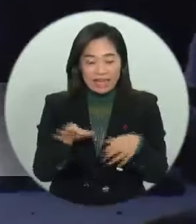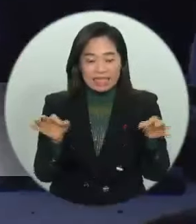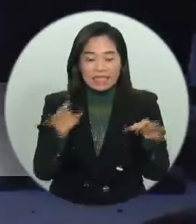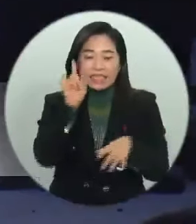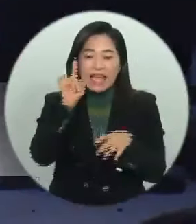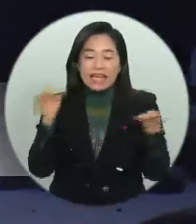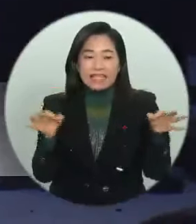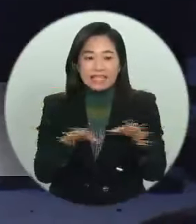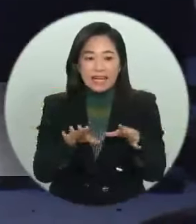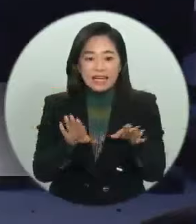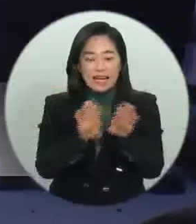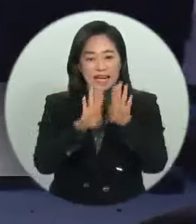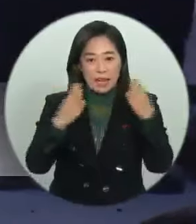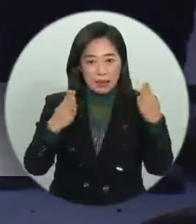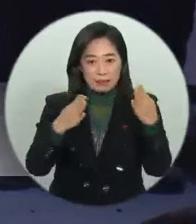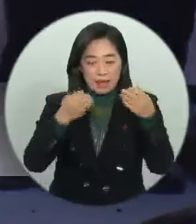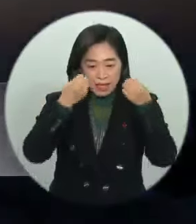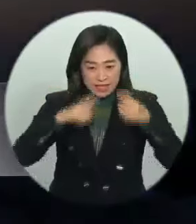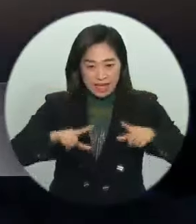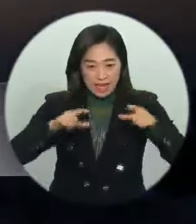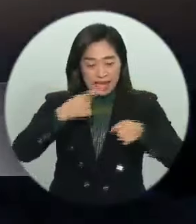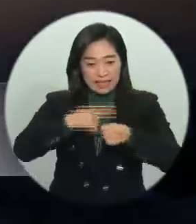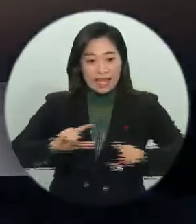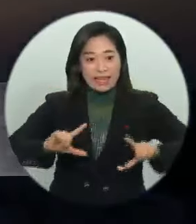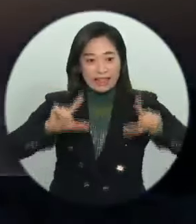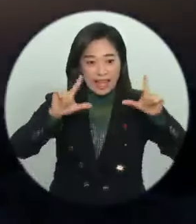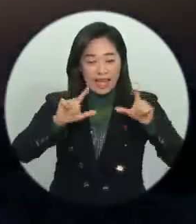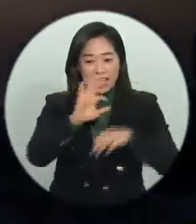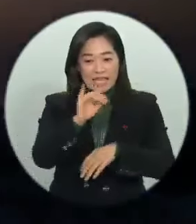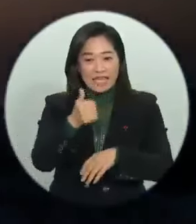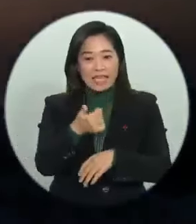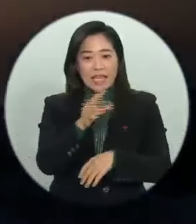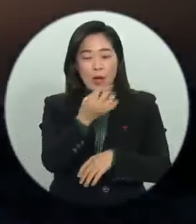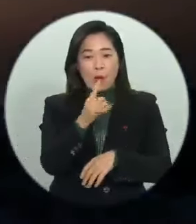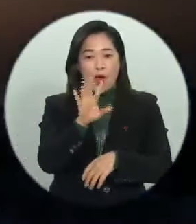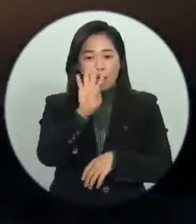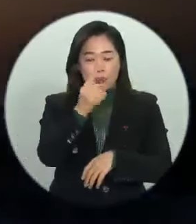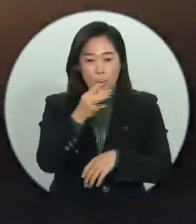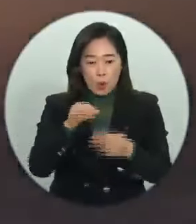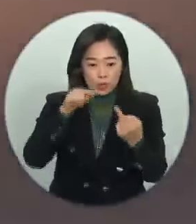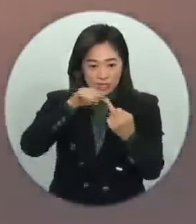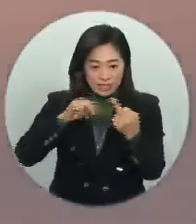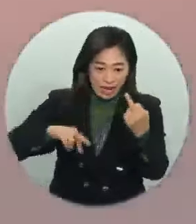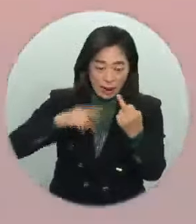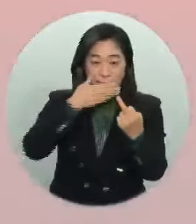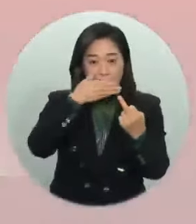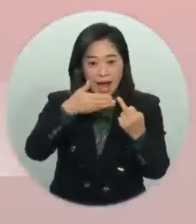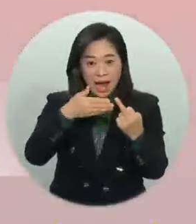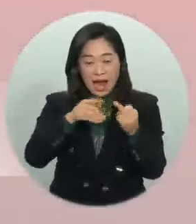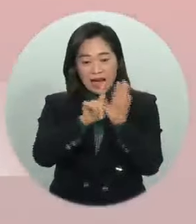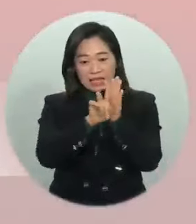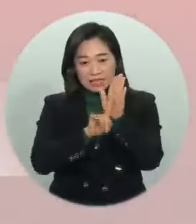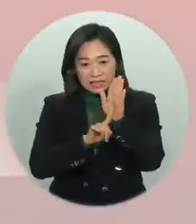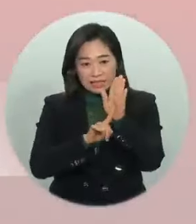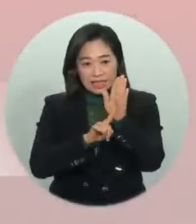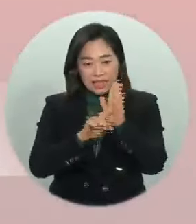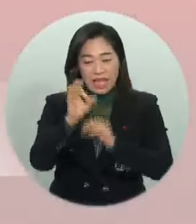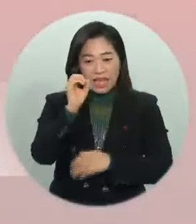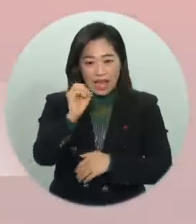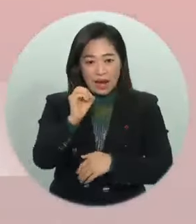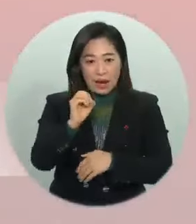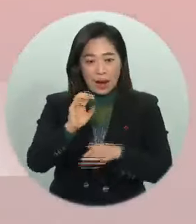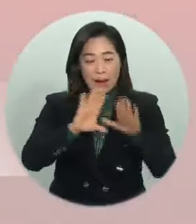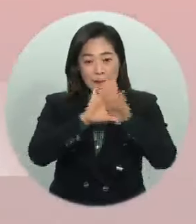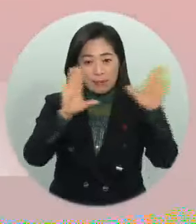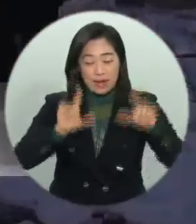개방돼 시민들은 새해 첫날 무등산 정상부인 인왕봉까지 오를 수 있습니다. 내일 아침 최저기온은 영하 1도로 대체로 맑은